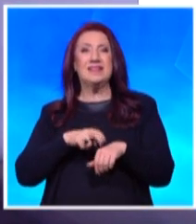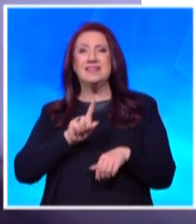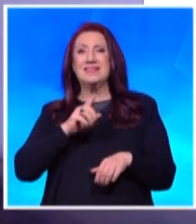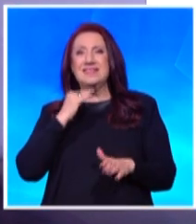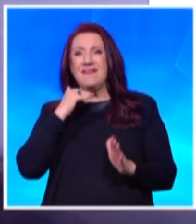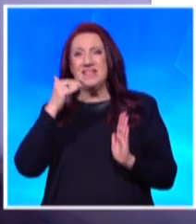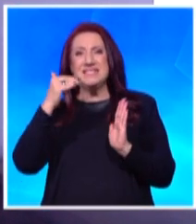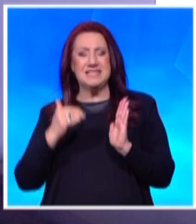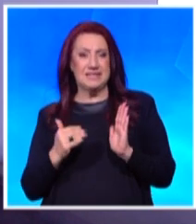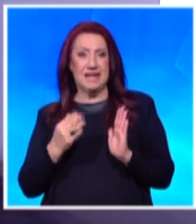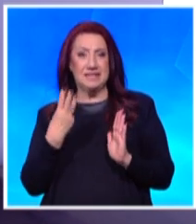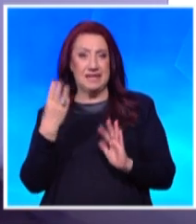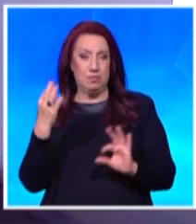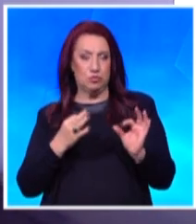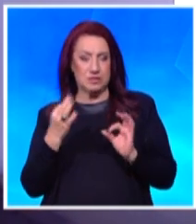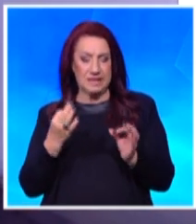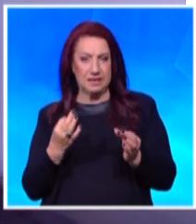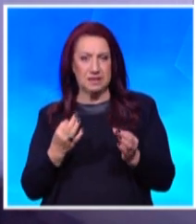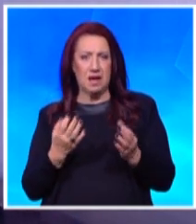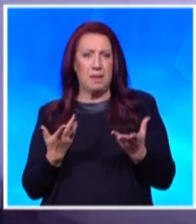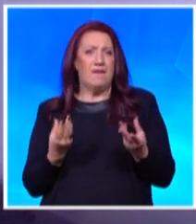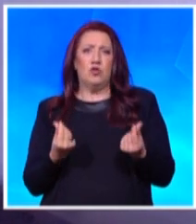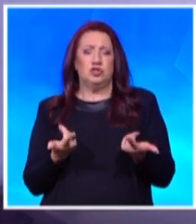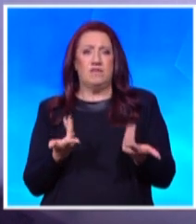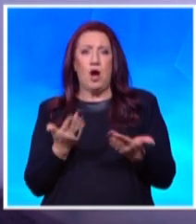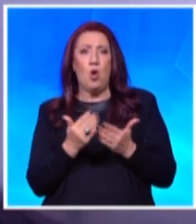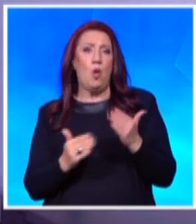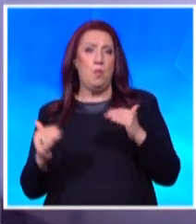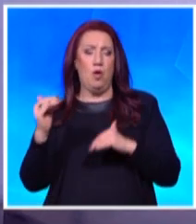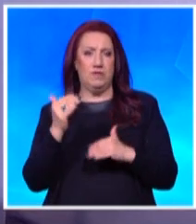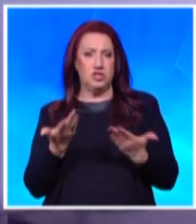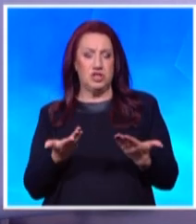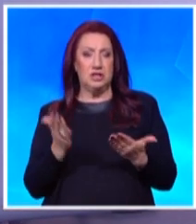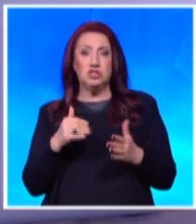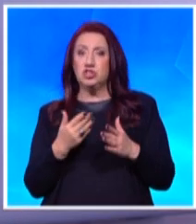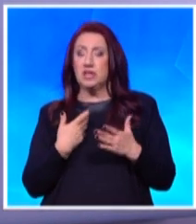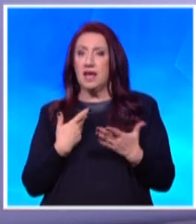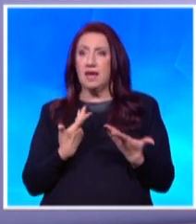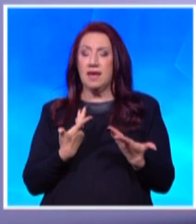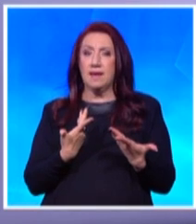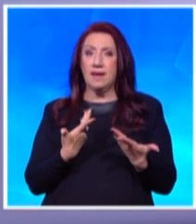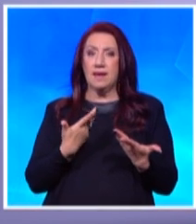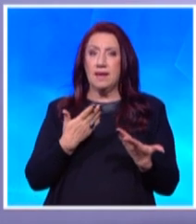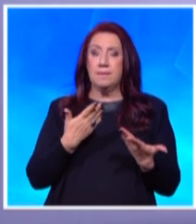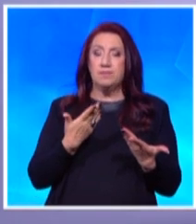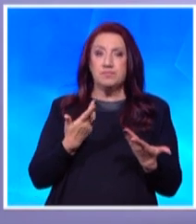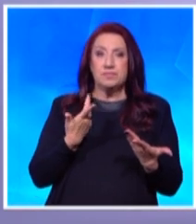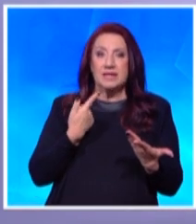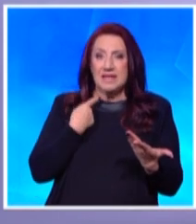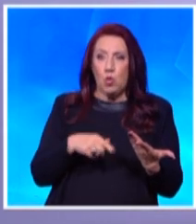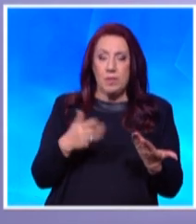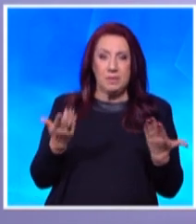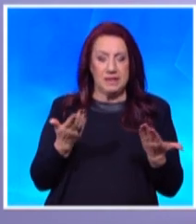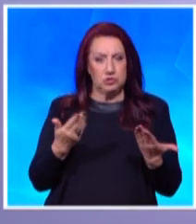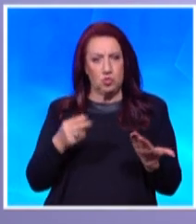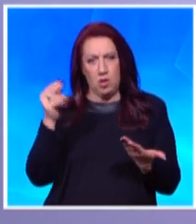по-висок? И ще се лиши ли нещо от нещо държавата, ако се фокусираме и да бъде 3% точно? България имала